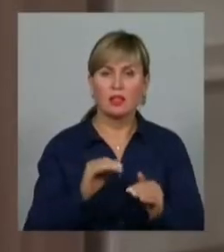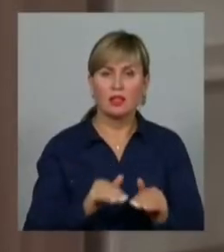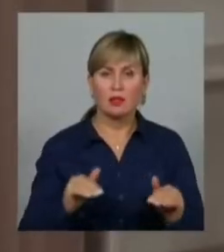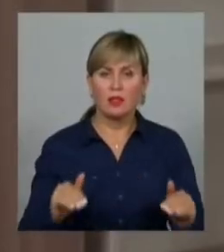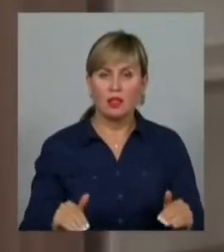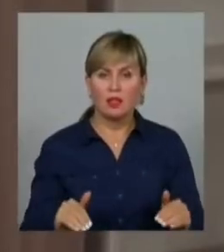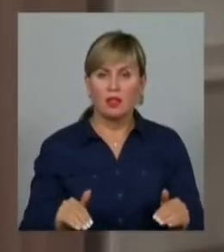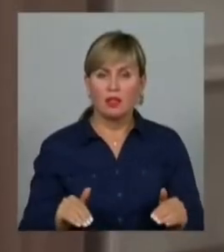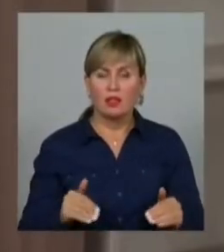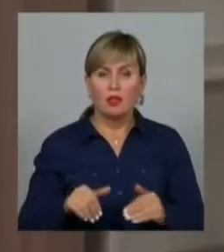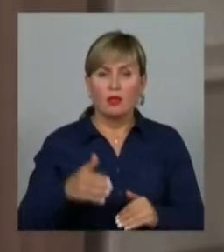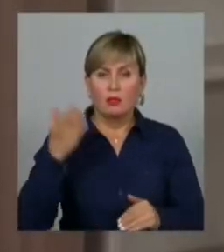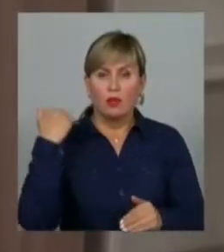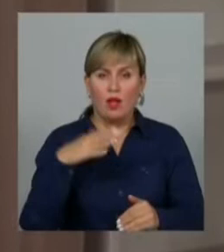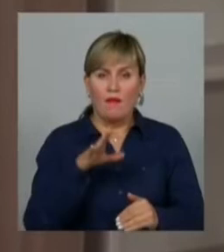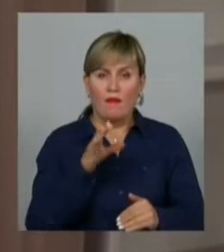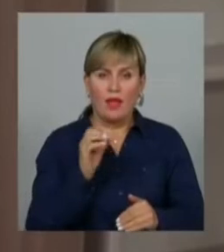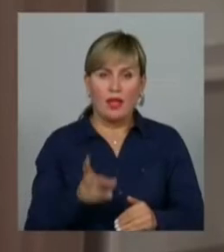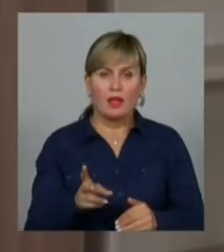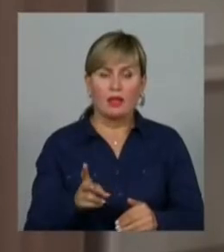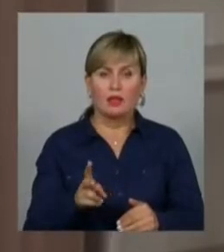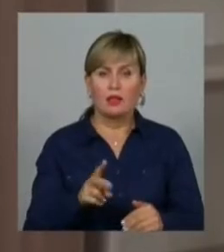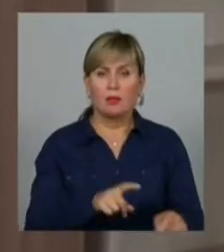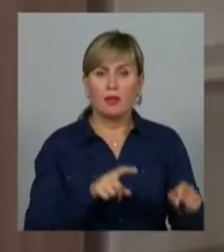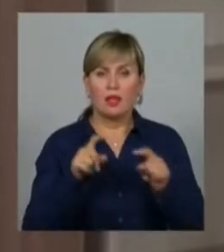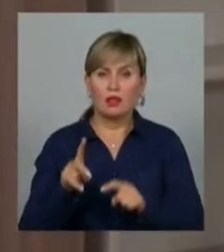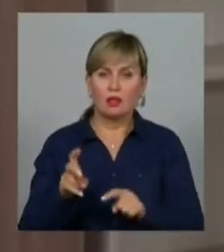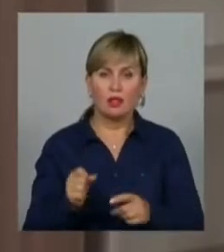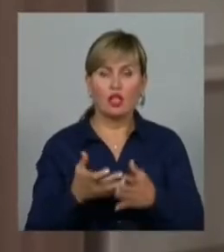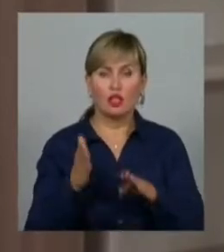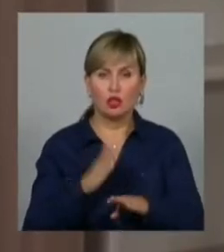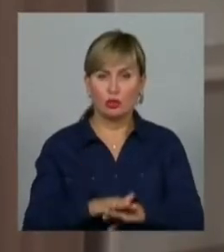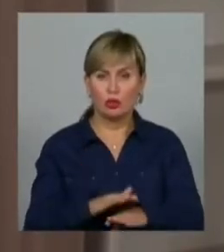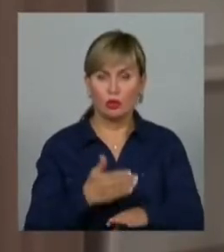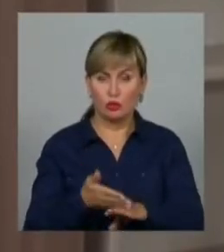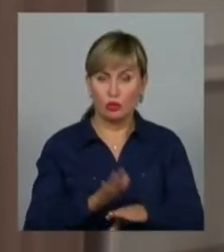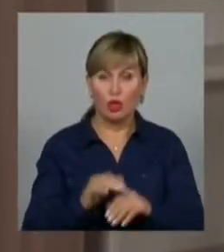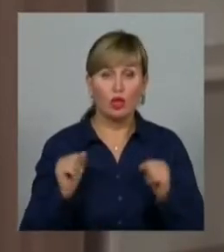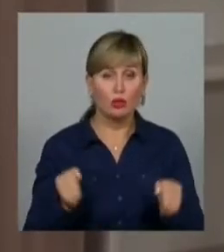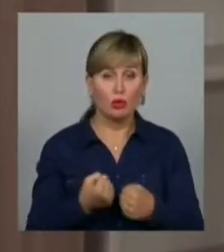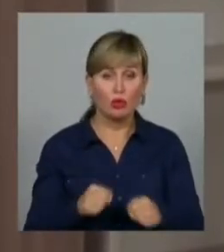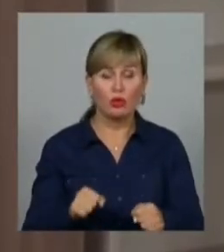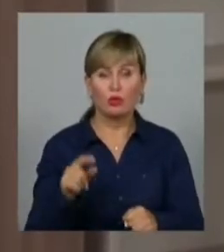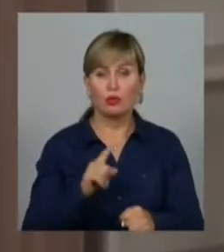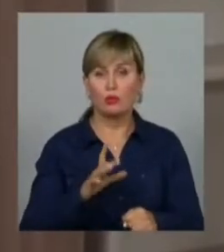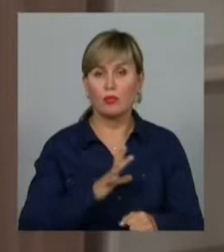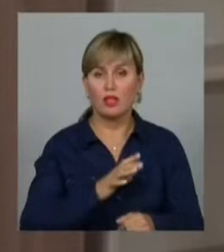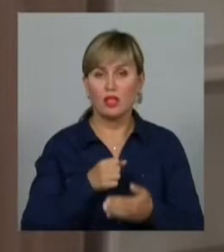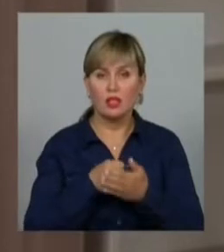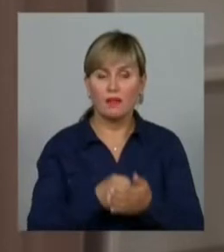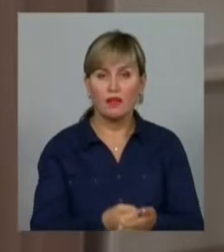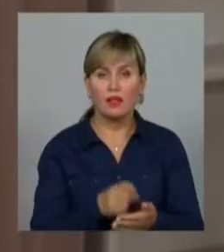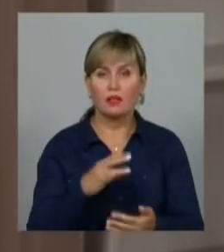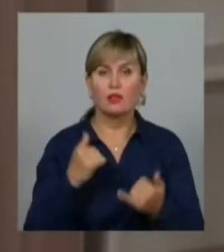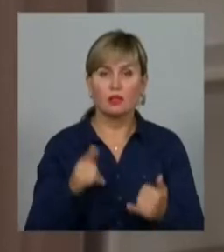на в прошлом веке так скажем переходите на более тяжелую скорость чтобы было давление на как сейчас